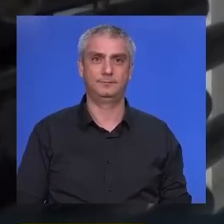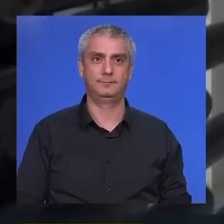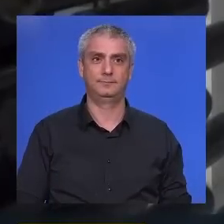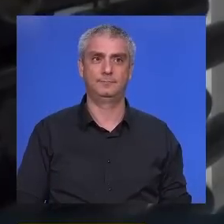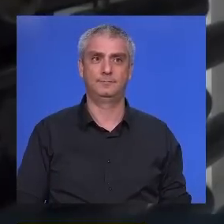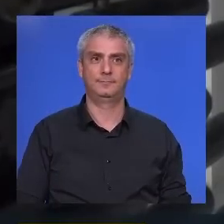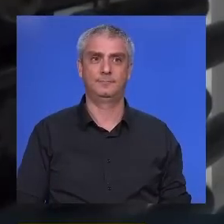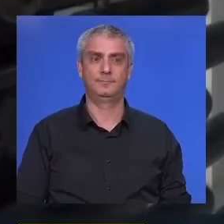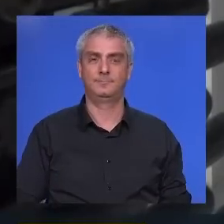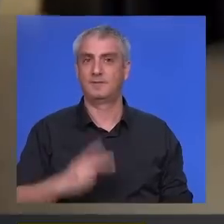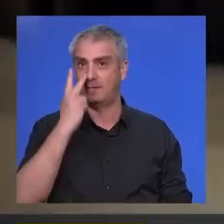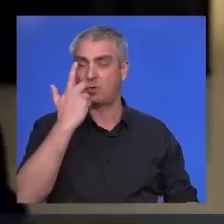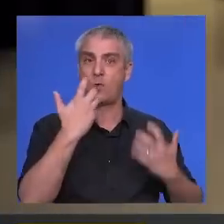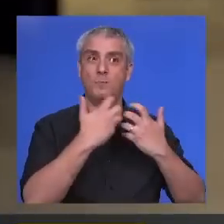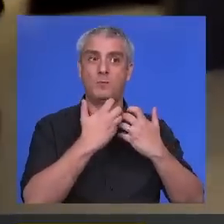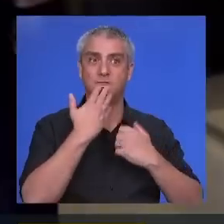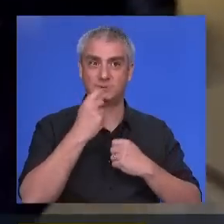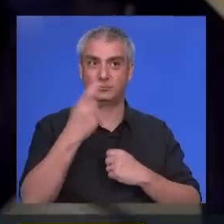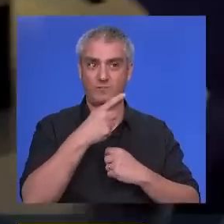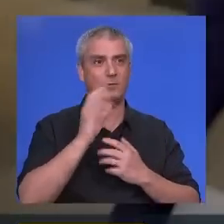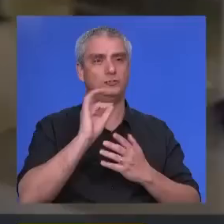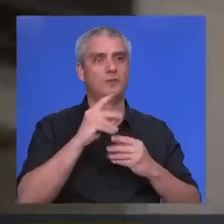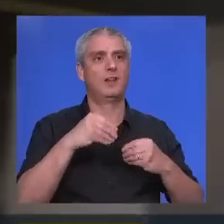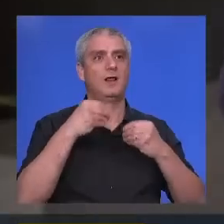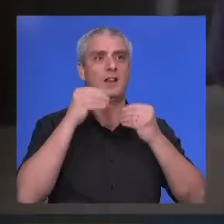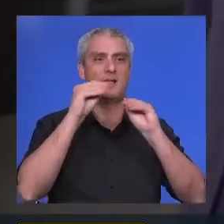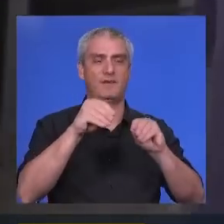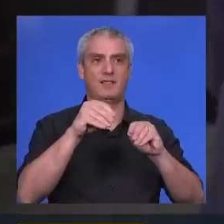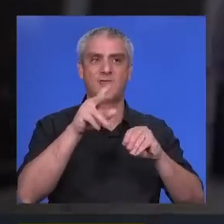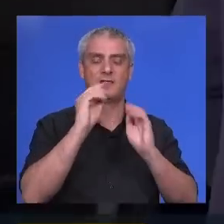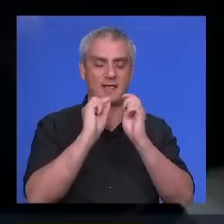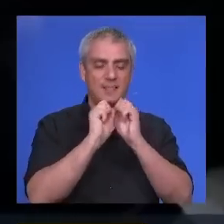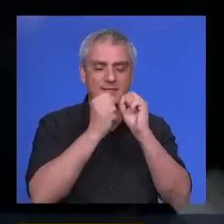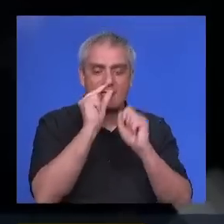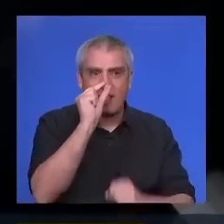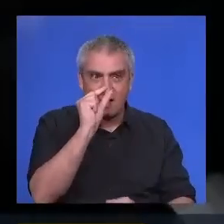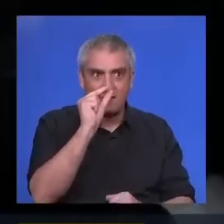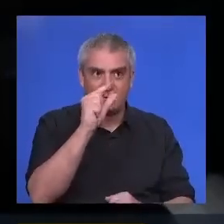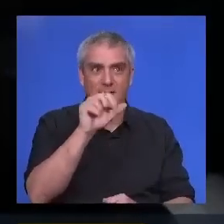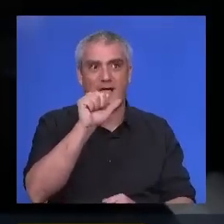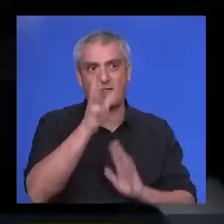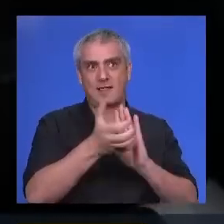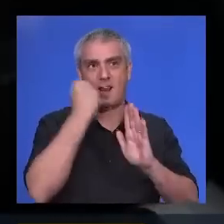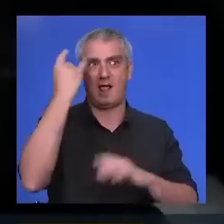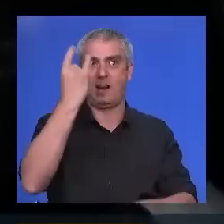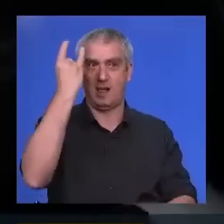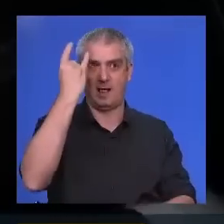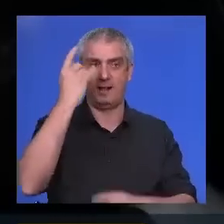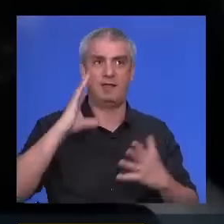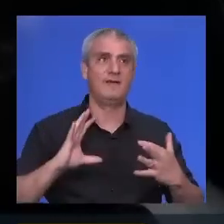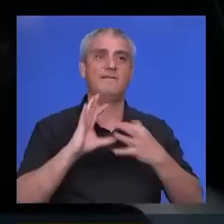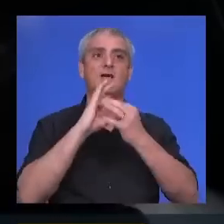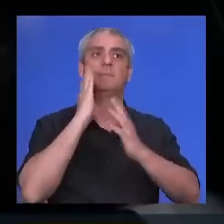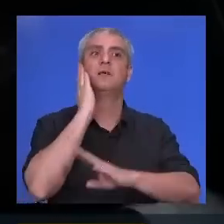הביקור במוזיאון ישראל השבוע נועד כדי להפקיד בו את הננו תנך שאיתן עשה איתו לחלל וחיבר אותו הישר אל